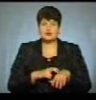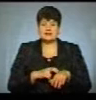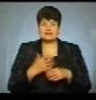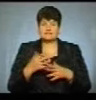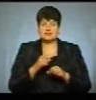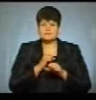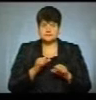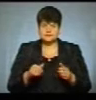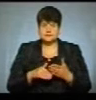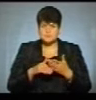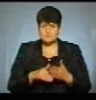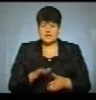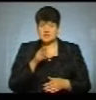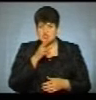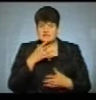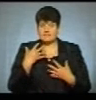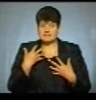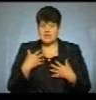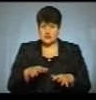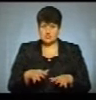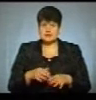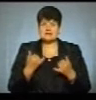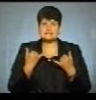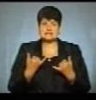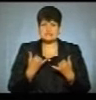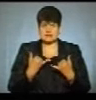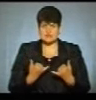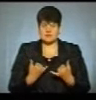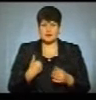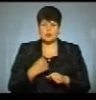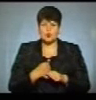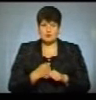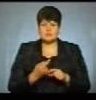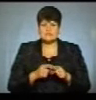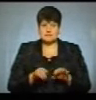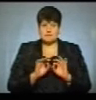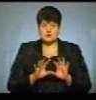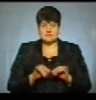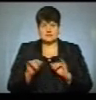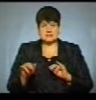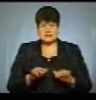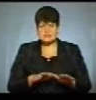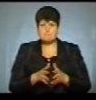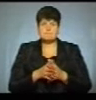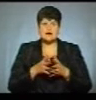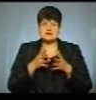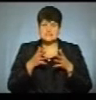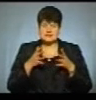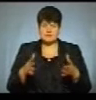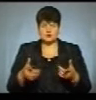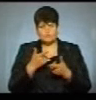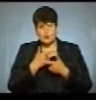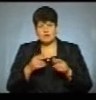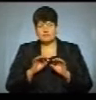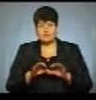зможуть допомогти, що час втрачений, тому і зараз ми от робимо такі просвітницькі заходи, максимально, щоб